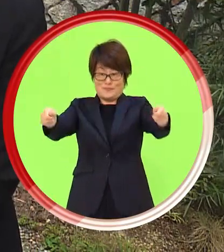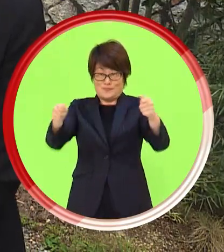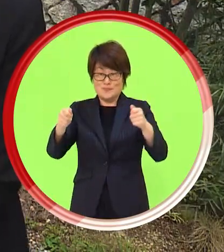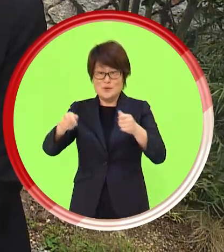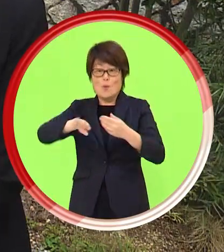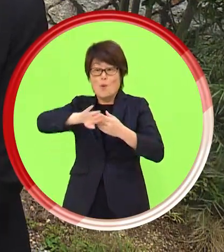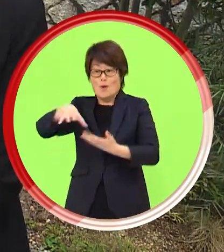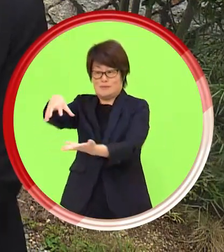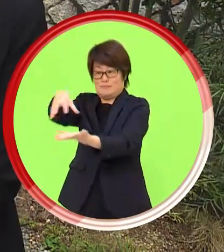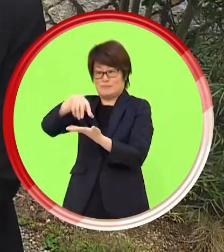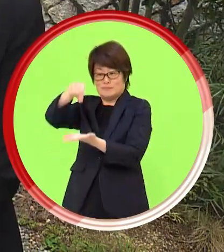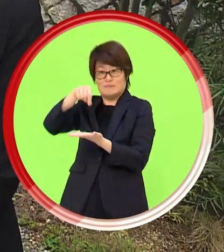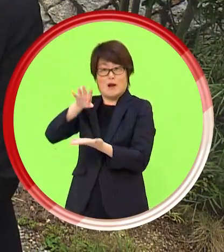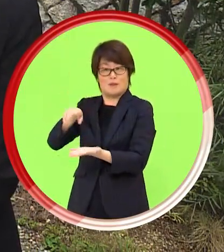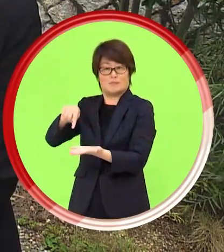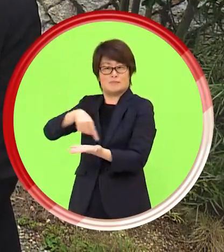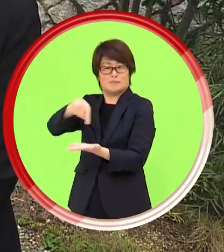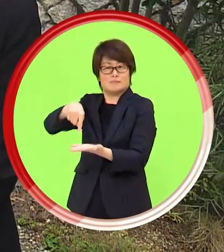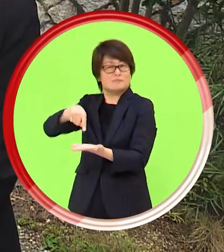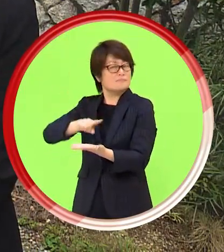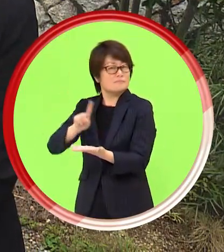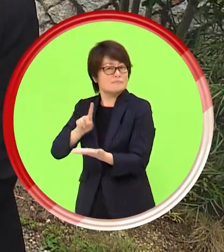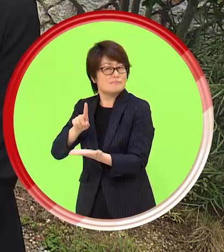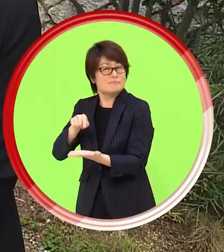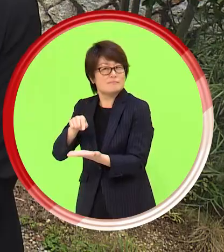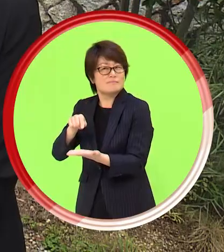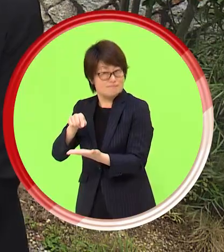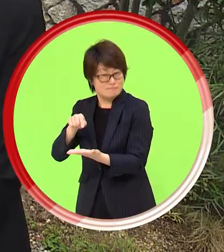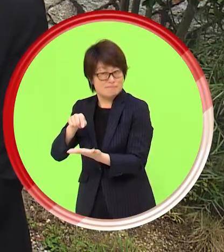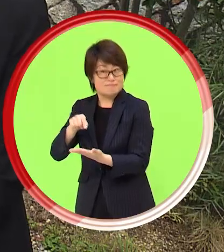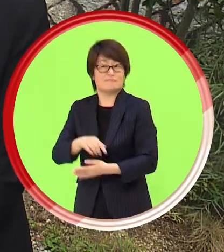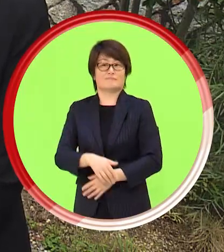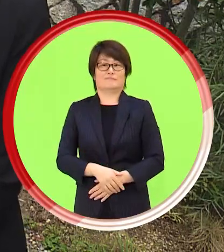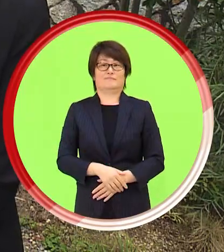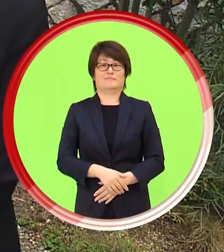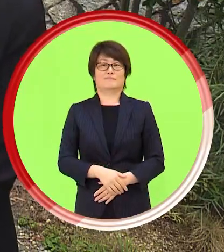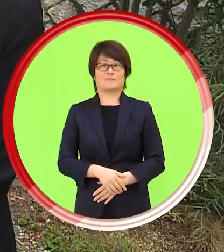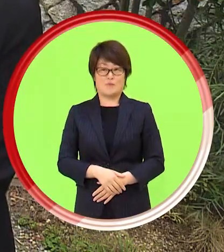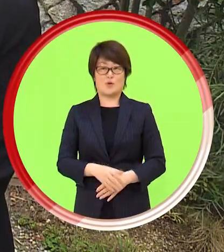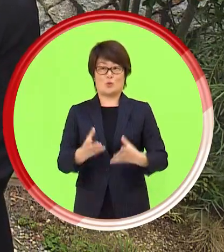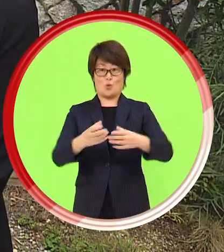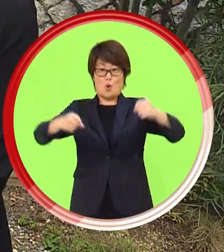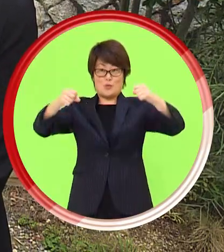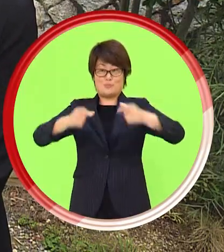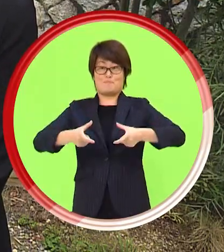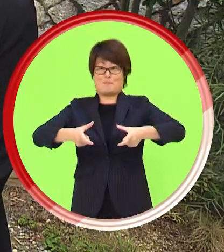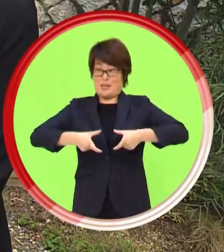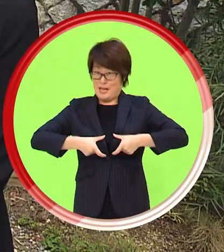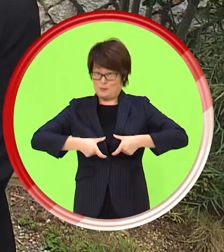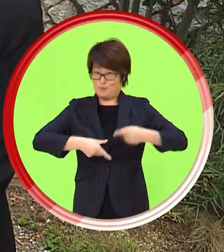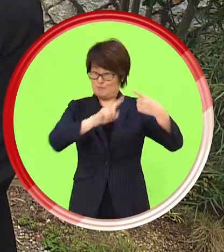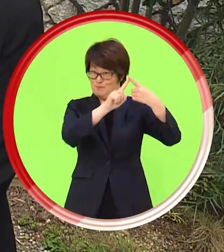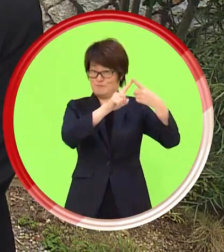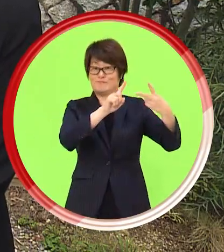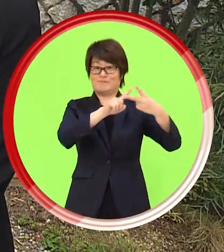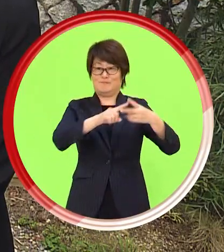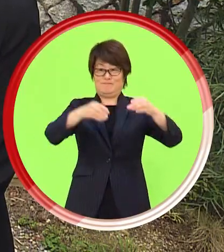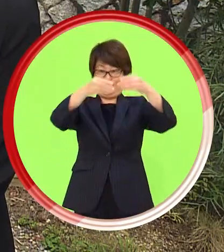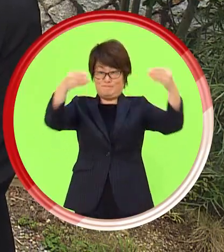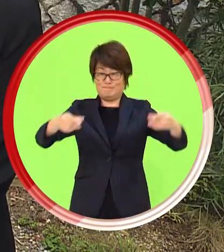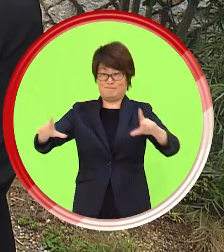他に副賞が贈呈されますが、それは次のうちどれでしょう。 A. トロフィーとメダル、